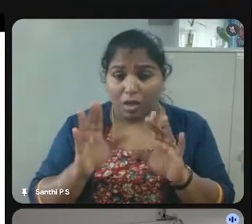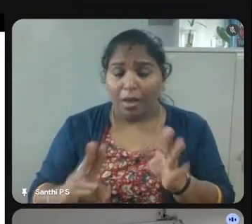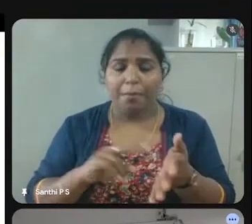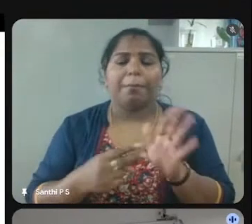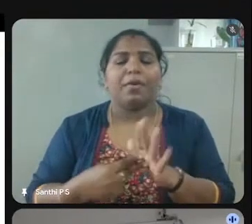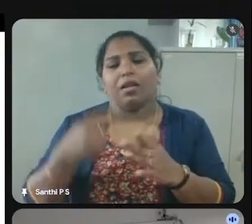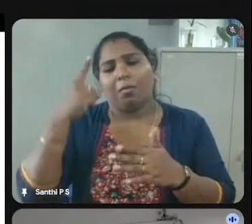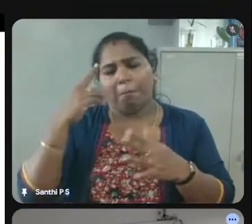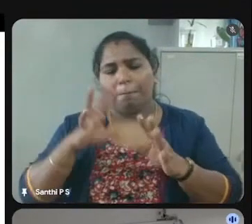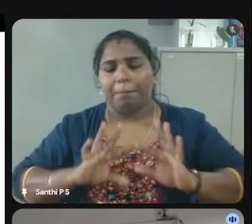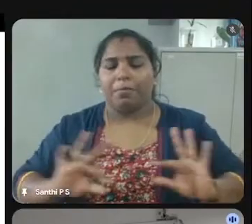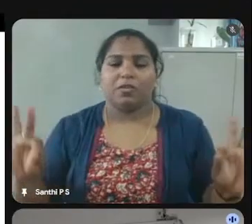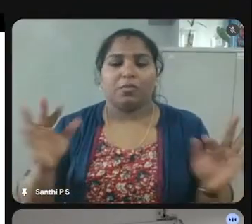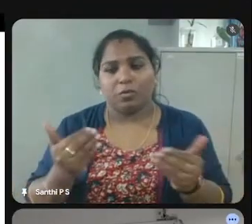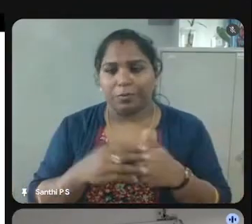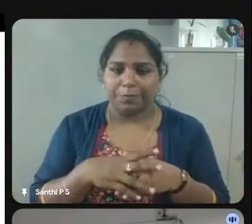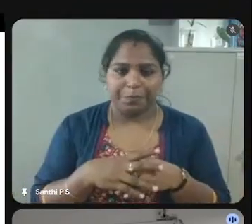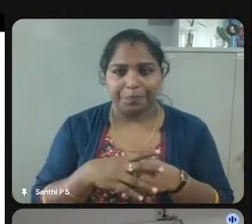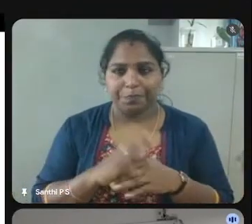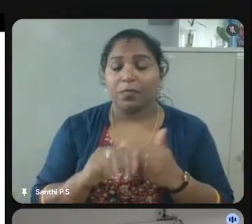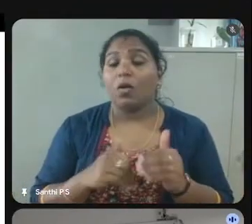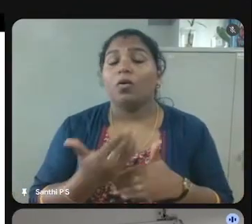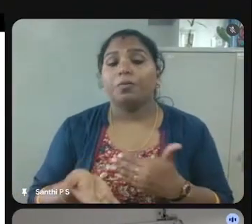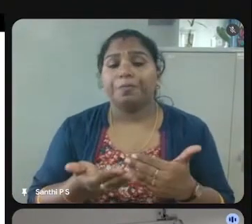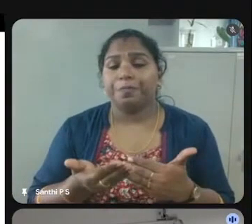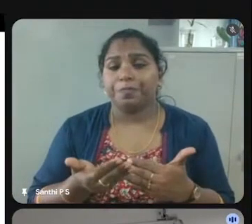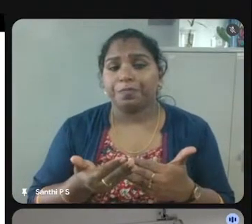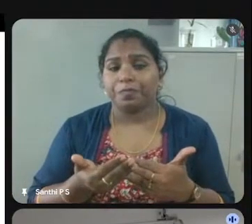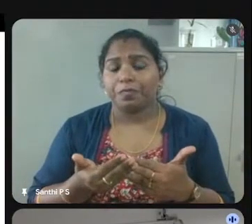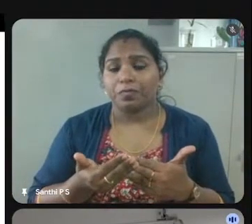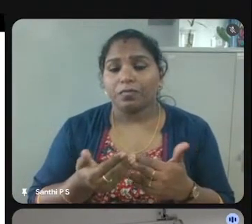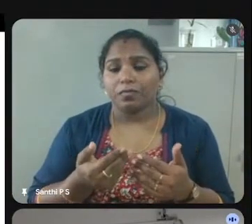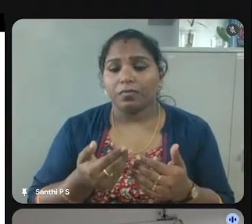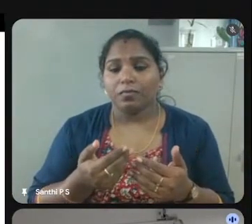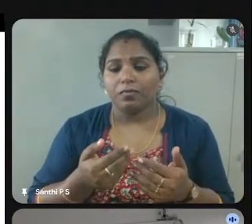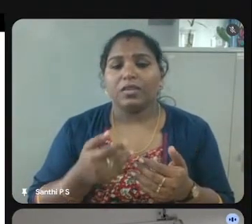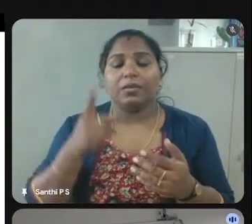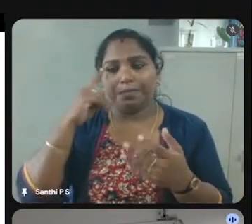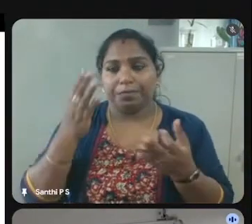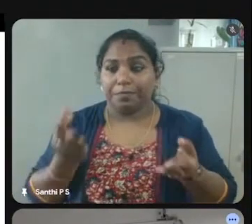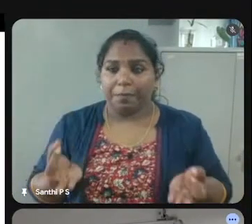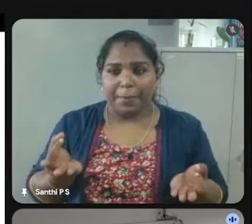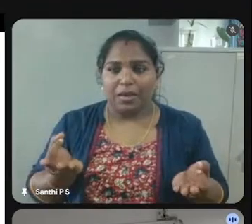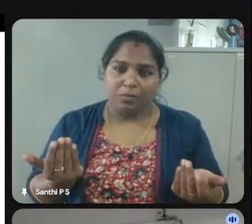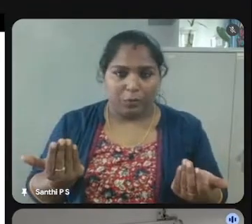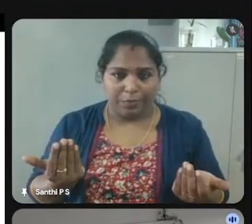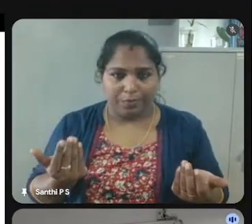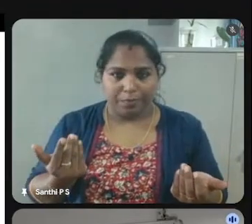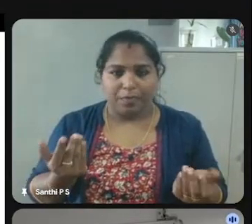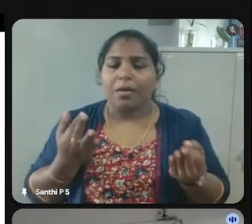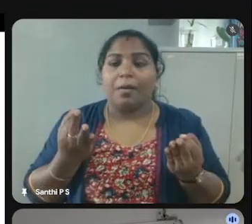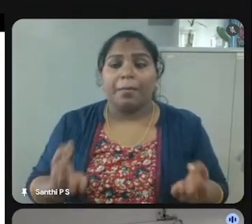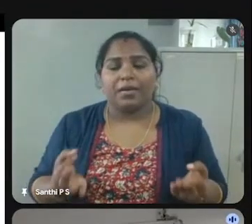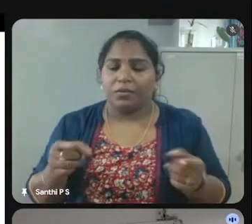ശാന്തമാക്കാനാക്കുന്ന ഒരു കാര്യമാണ്. അല്ലെന്നുണ്ടെങ്കിൽ മറ്റ് കാര്യങ്ങൾ എന്ന് പറയുന്നത് മെഡിറ്റേഷൻ ആണ്, ധ്യാനമാണ്. മെഡിറ്റേഷൻ എന്ന്